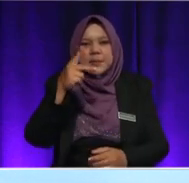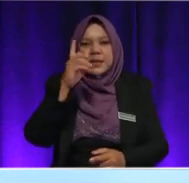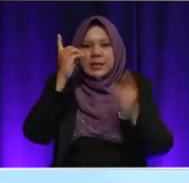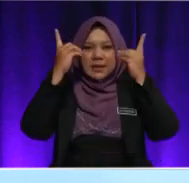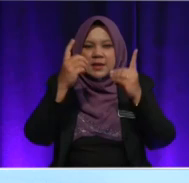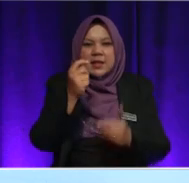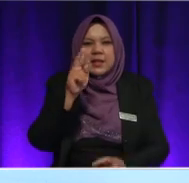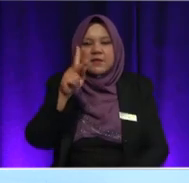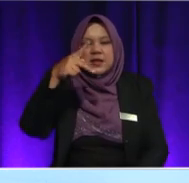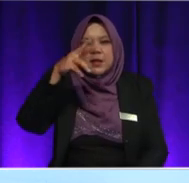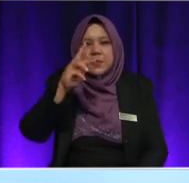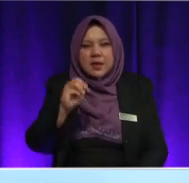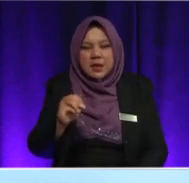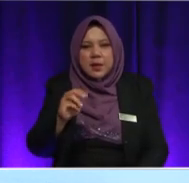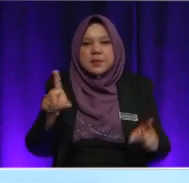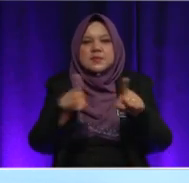bersama saya